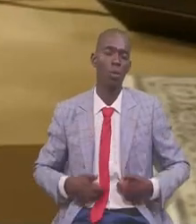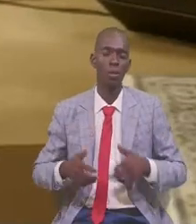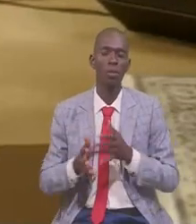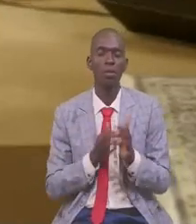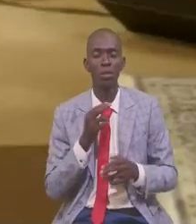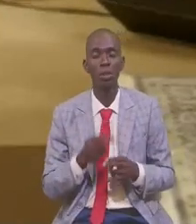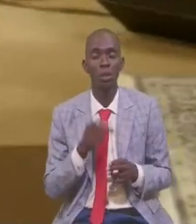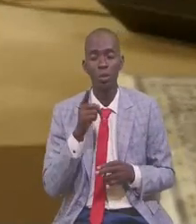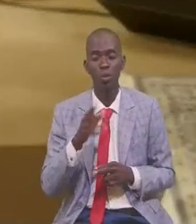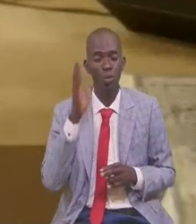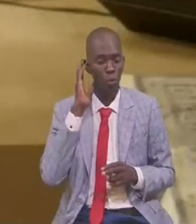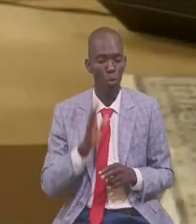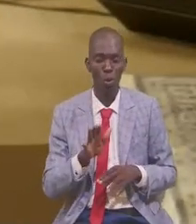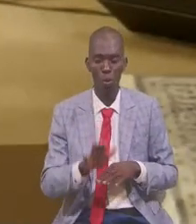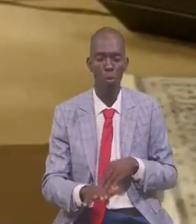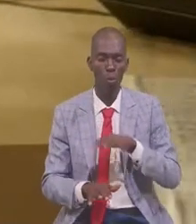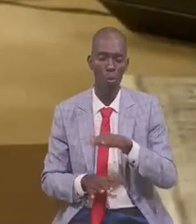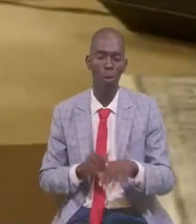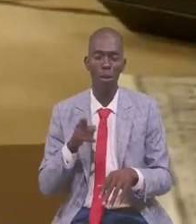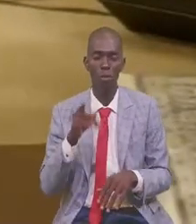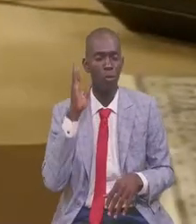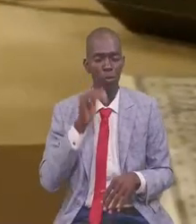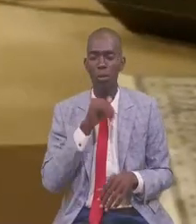Tu vas marcher, tu ne seras pas épuisé.